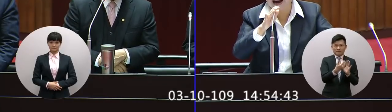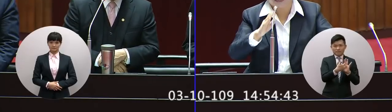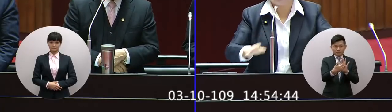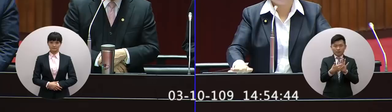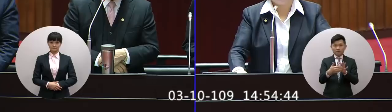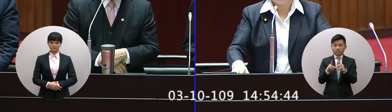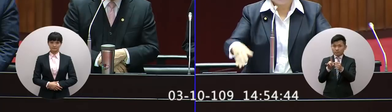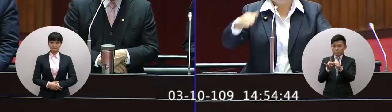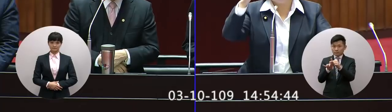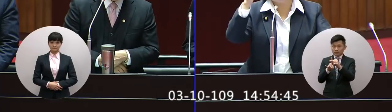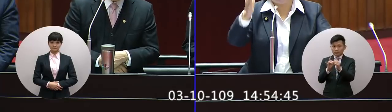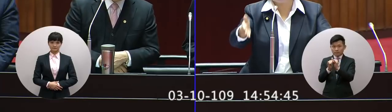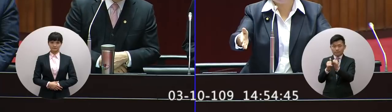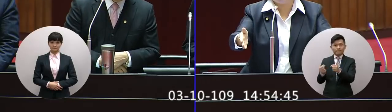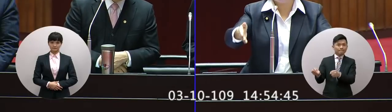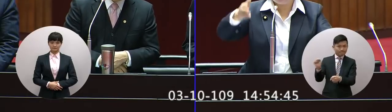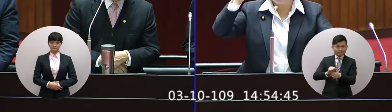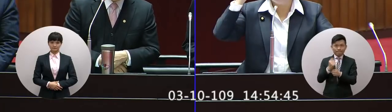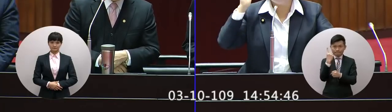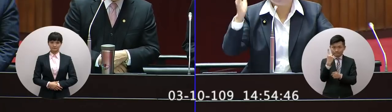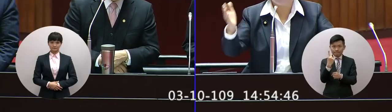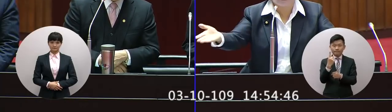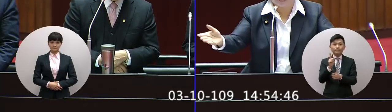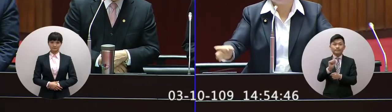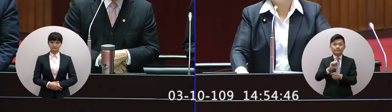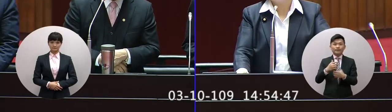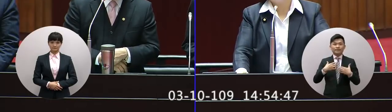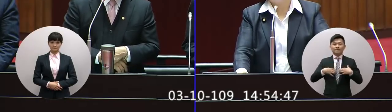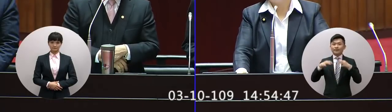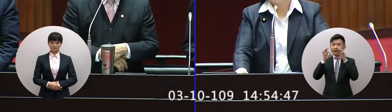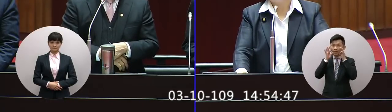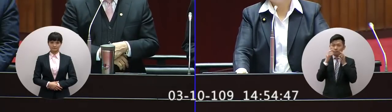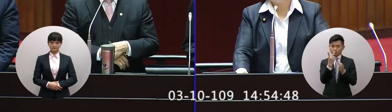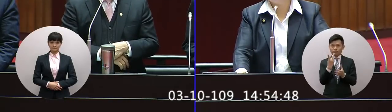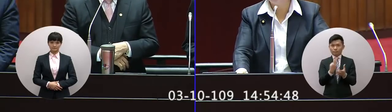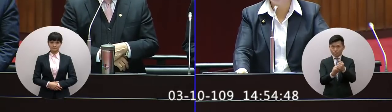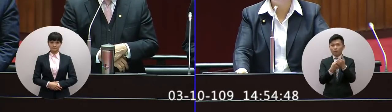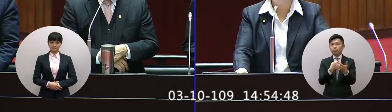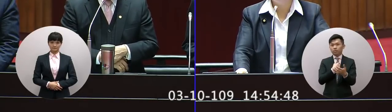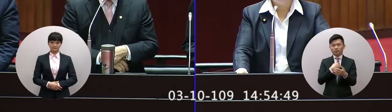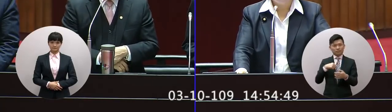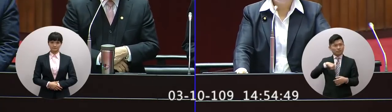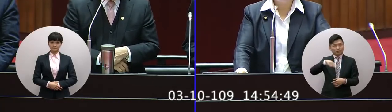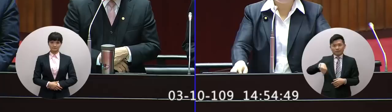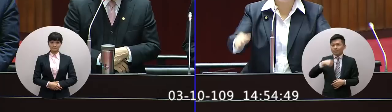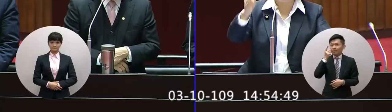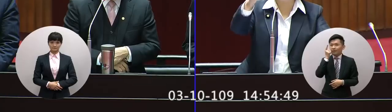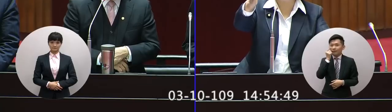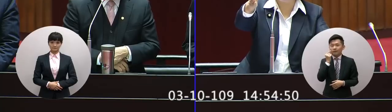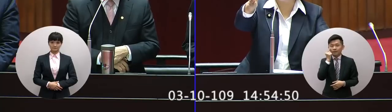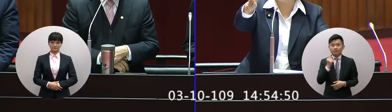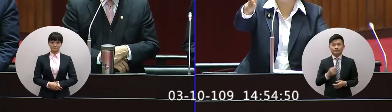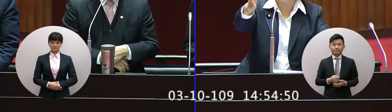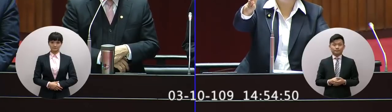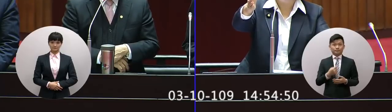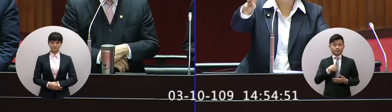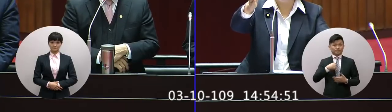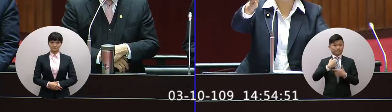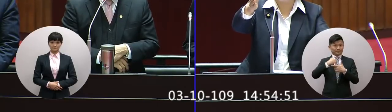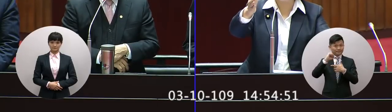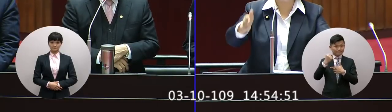还要加码，不止防肺炎，还要防肺癌，很可怜。所以本席建